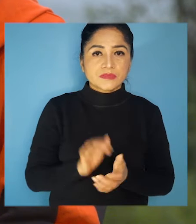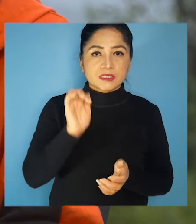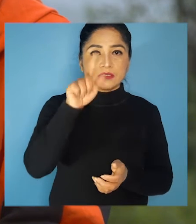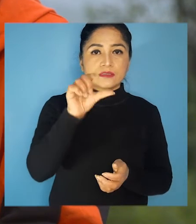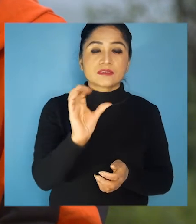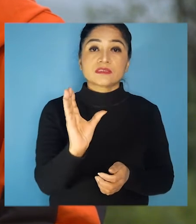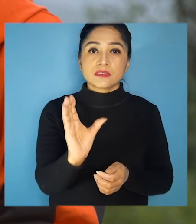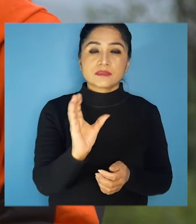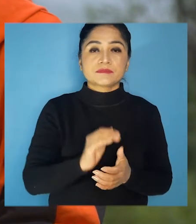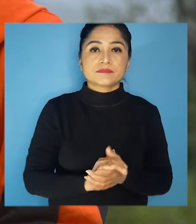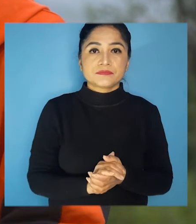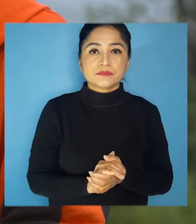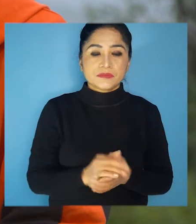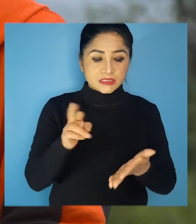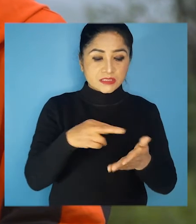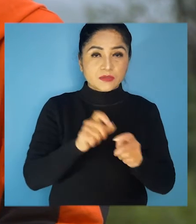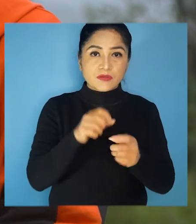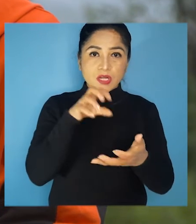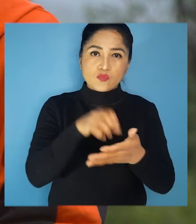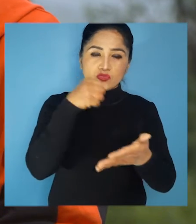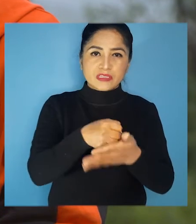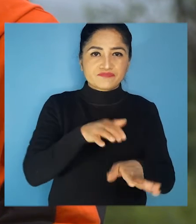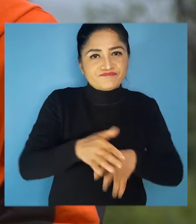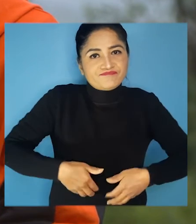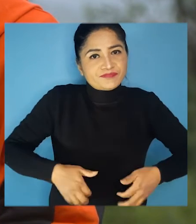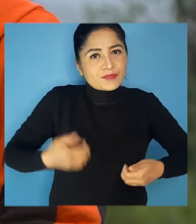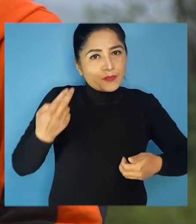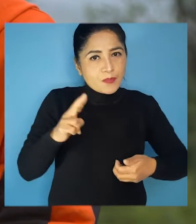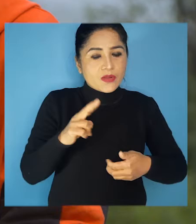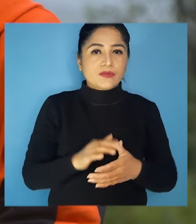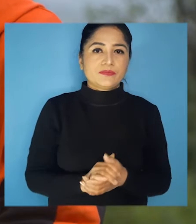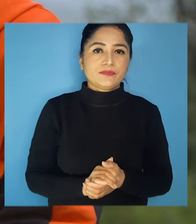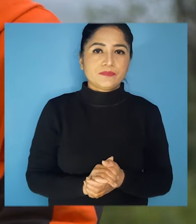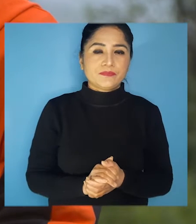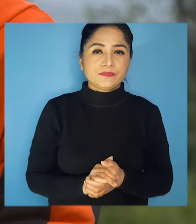सञ्जय चित्र बनाउने ठाउँमा पुग्दा मलाई रमाइलो लाग्यो